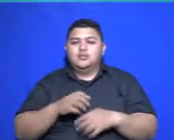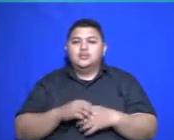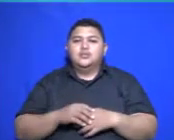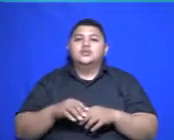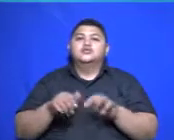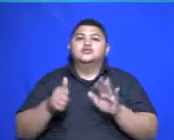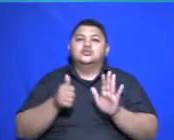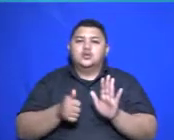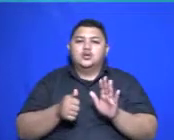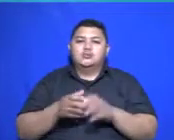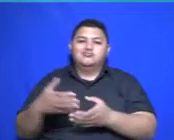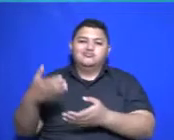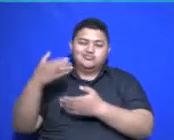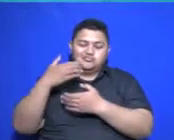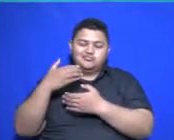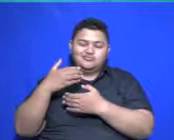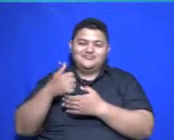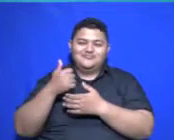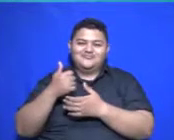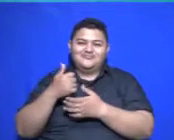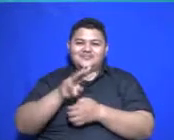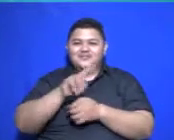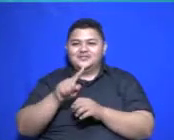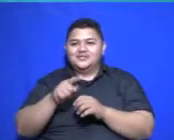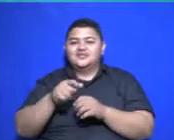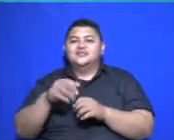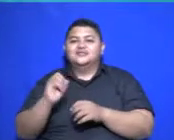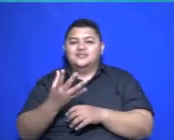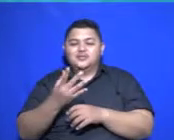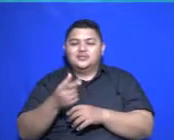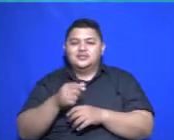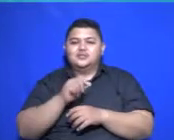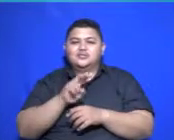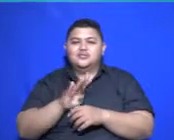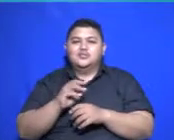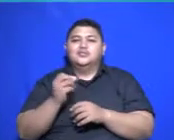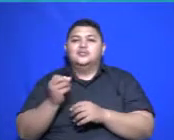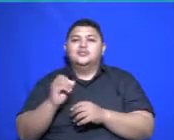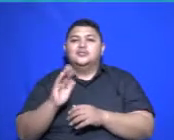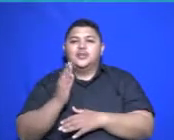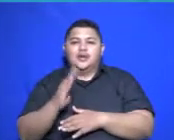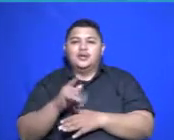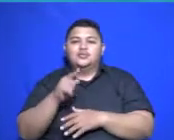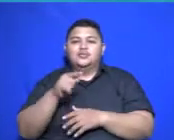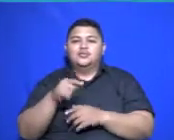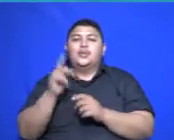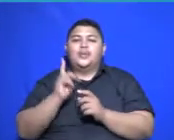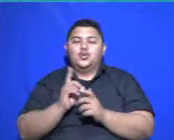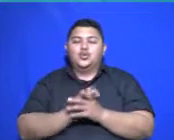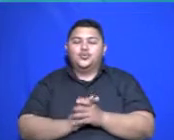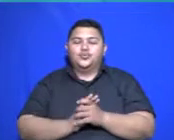ke-6. 31 emas, 24 perak, dan 43 perunggu.